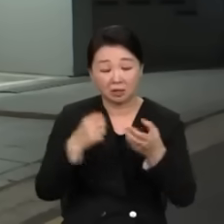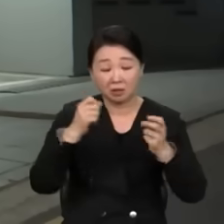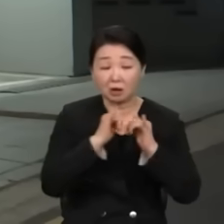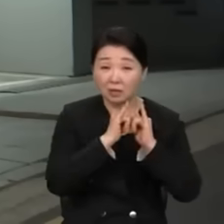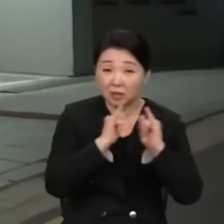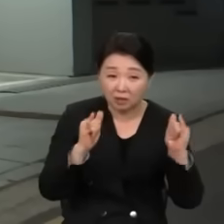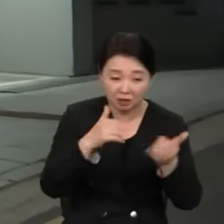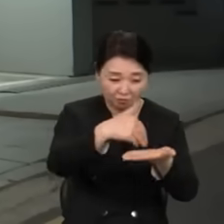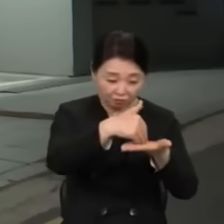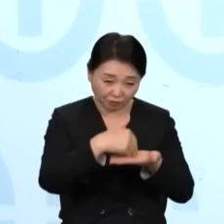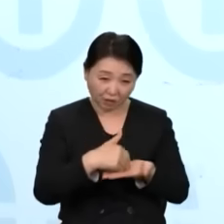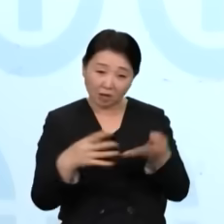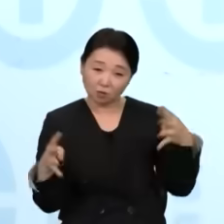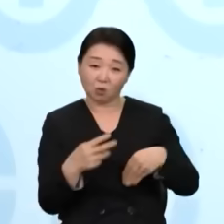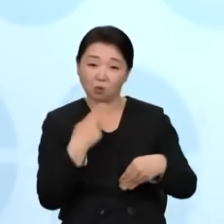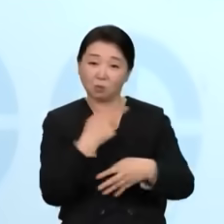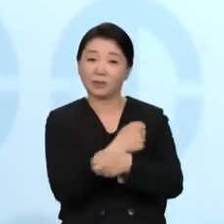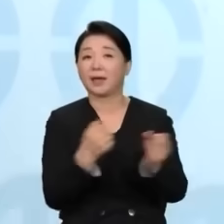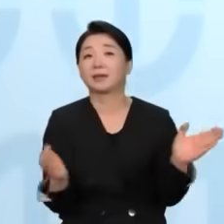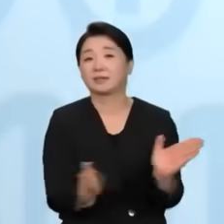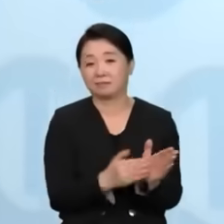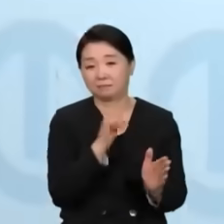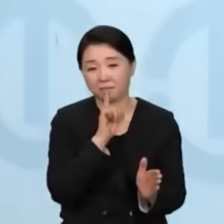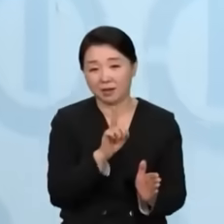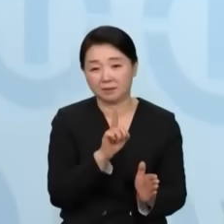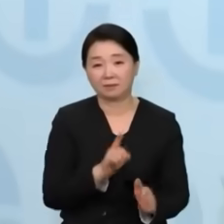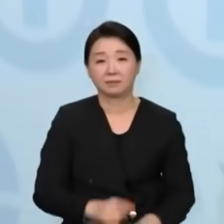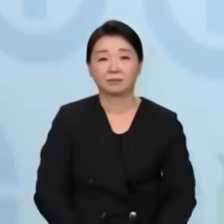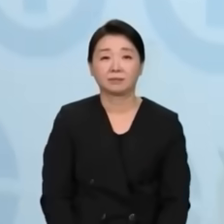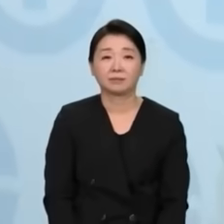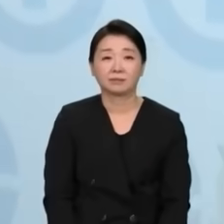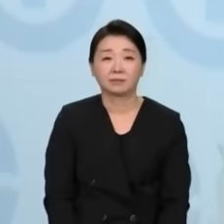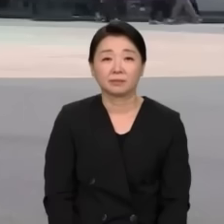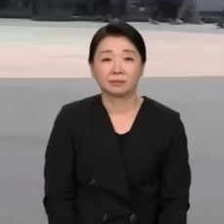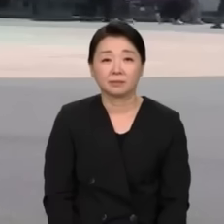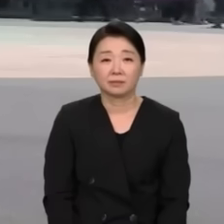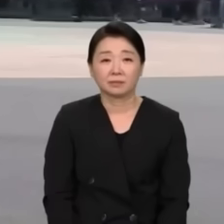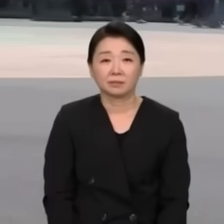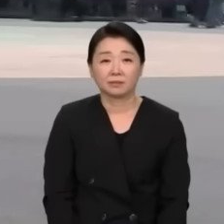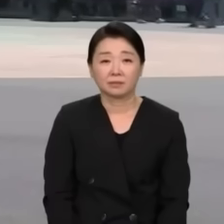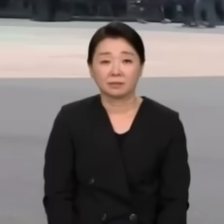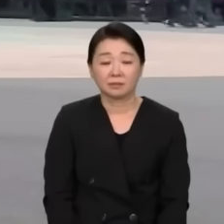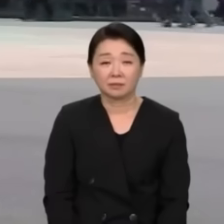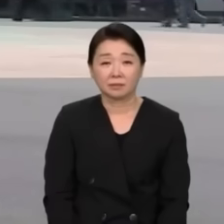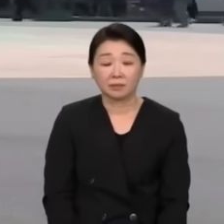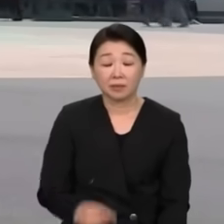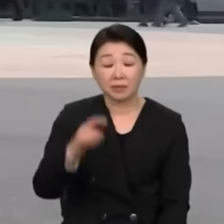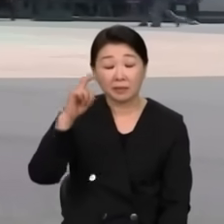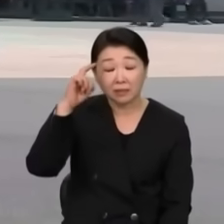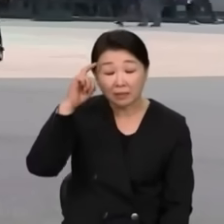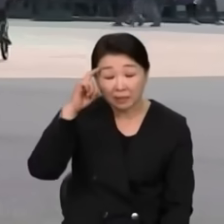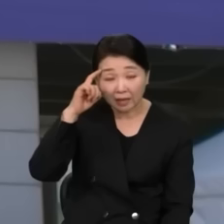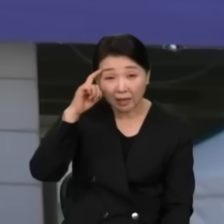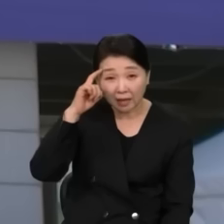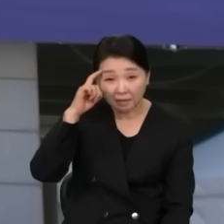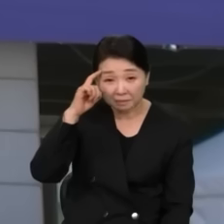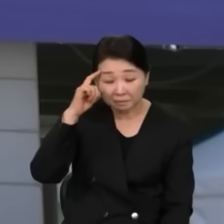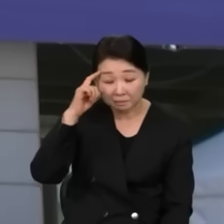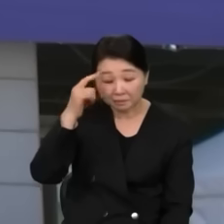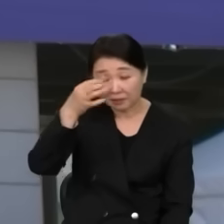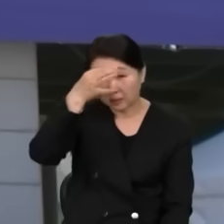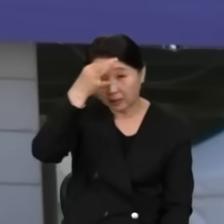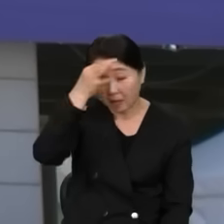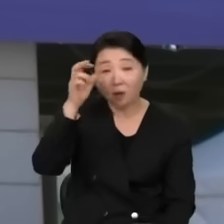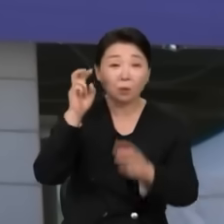요청이 있을 경 조건이 약을 하겠다는의 밝힌 상황입니다 래 현금성 자산은